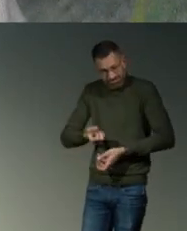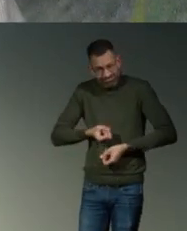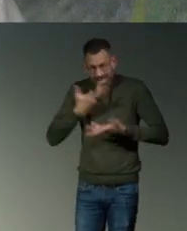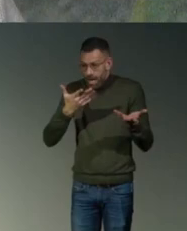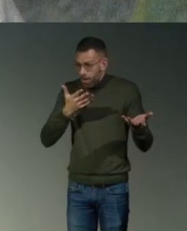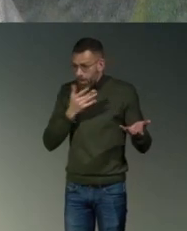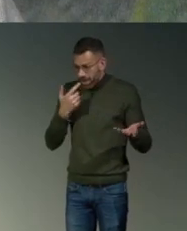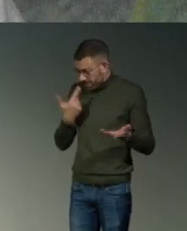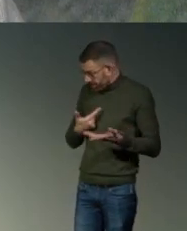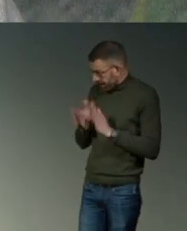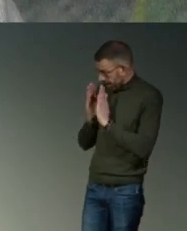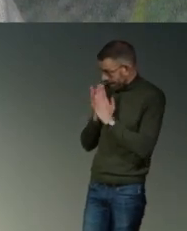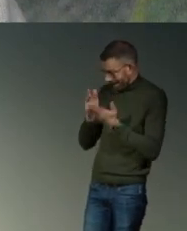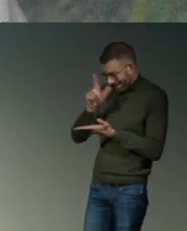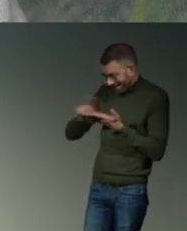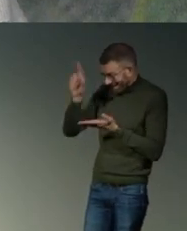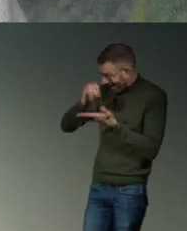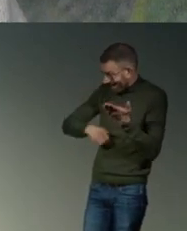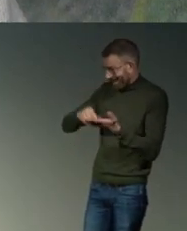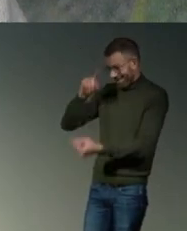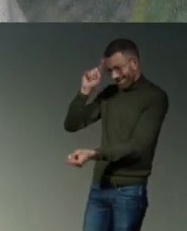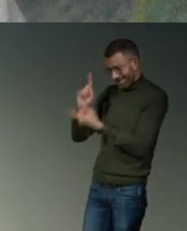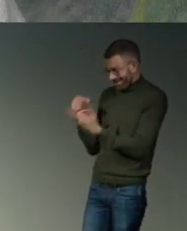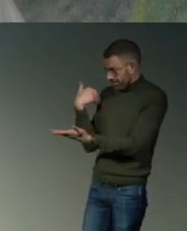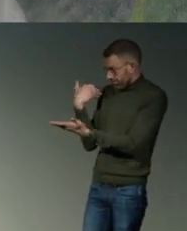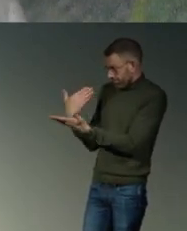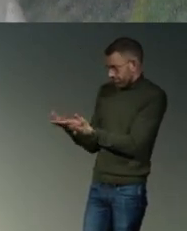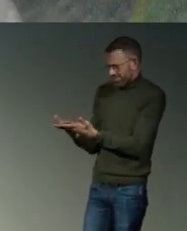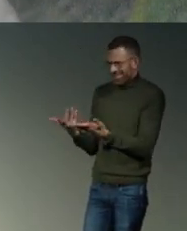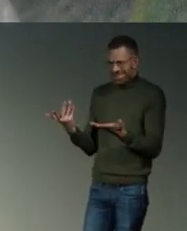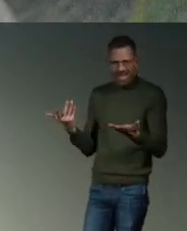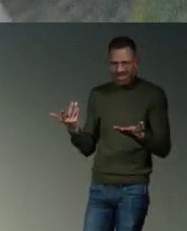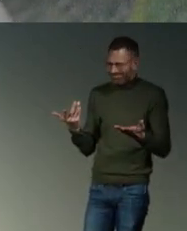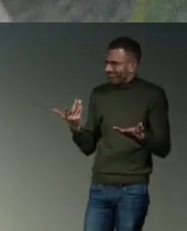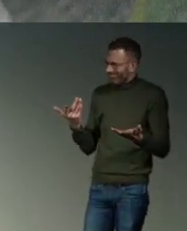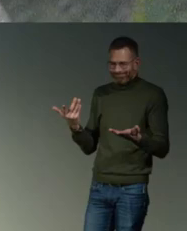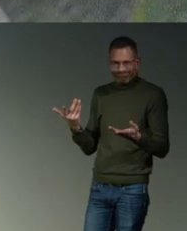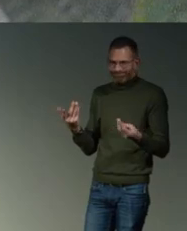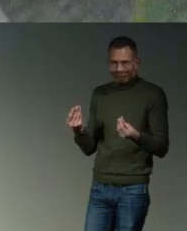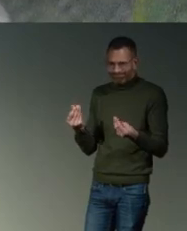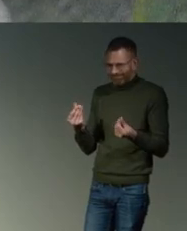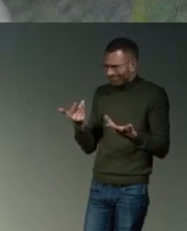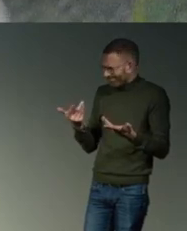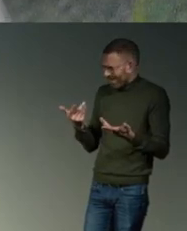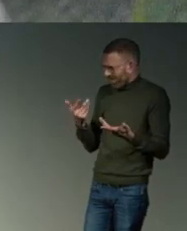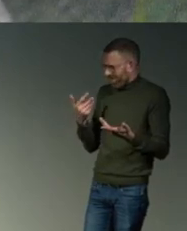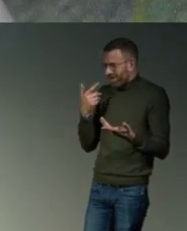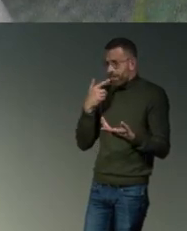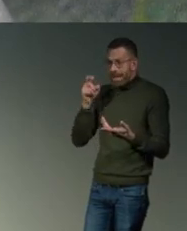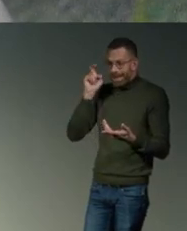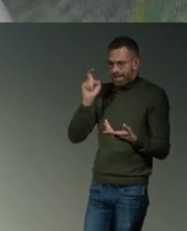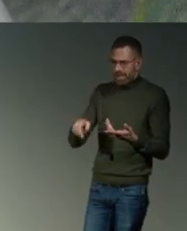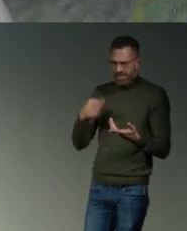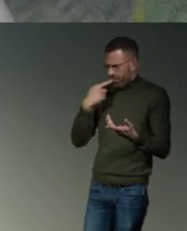littérature autour de cette souffrance. Il faut aller parer au plus pressé, à savoir, il faut déminer